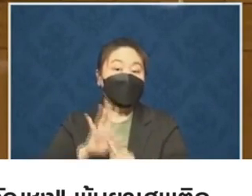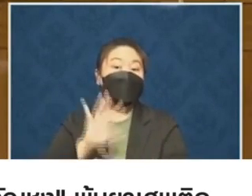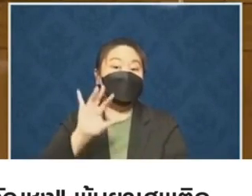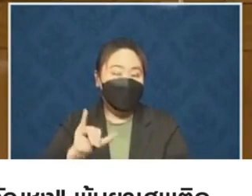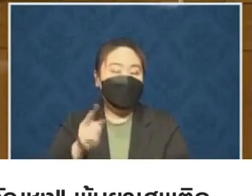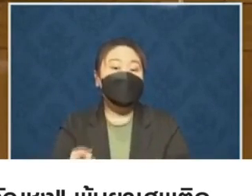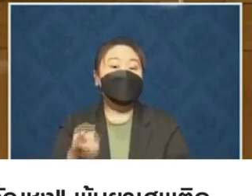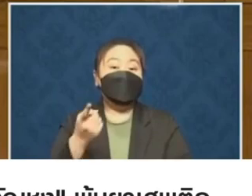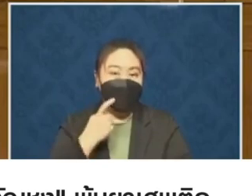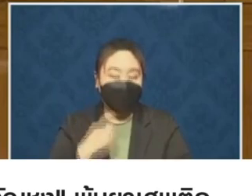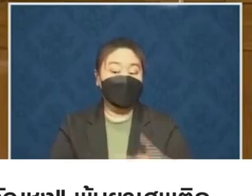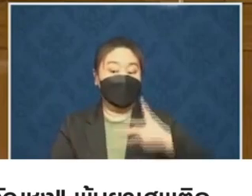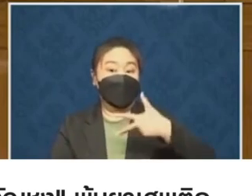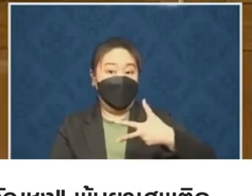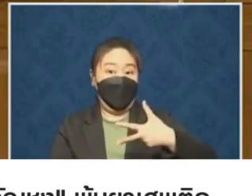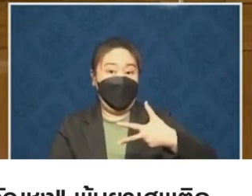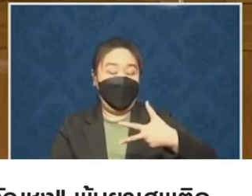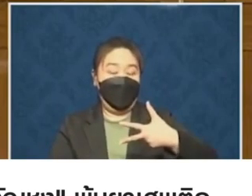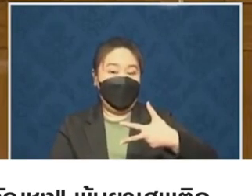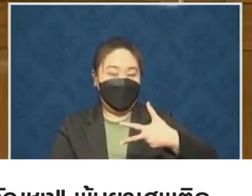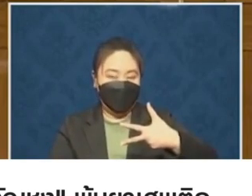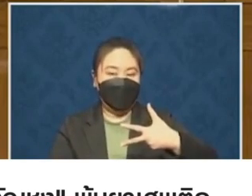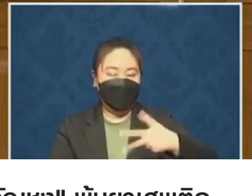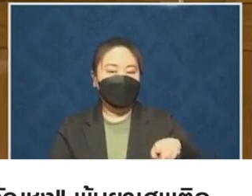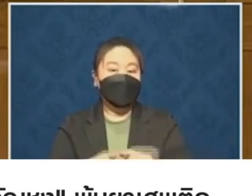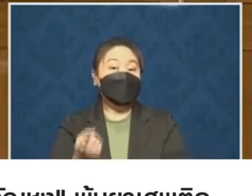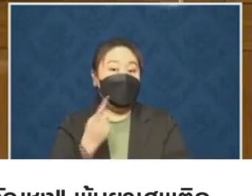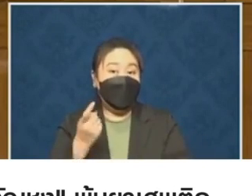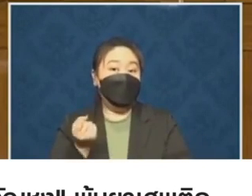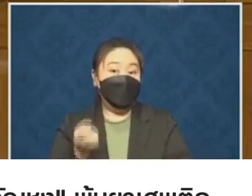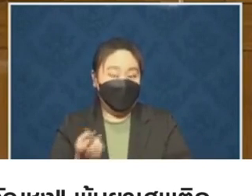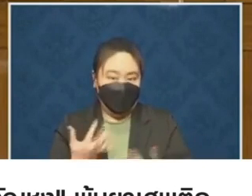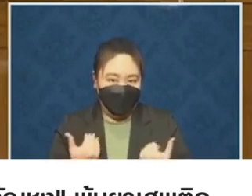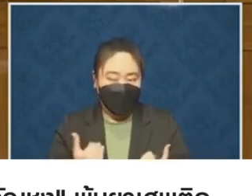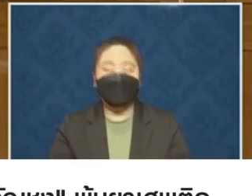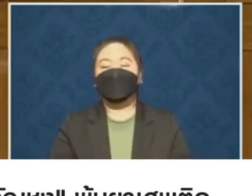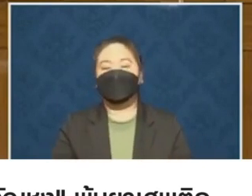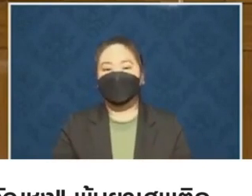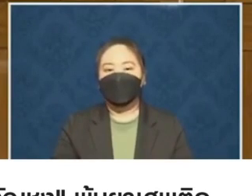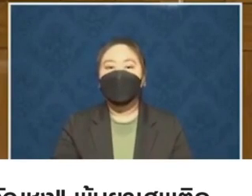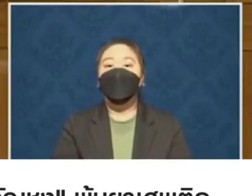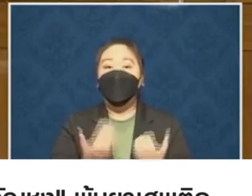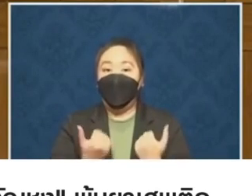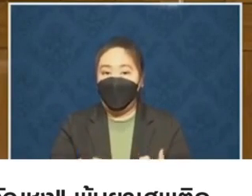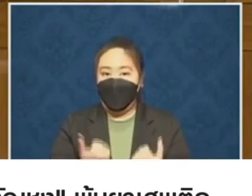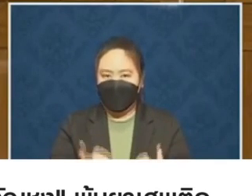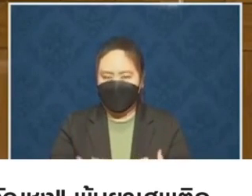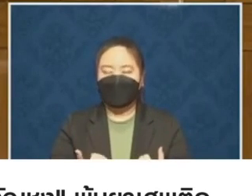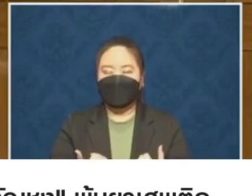ถามทงสามข้อนะครับเป็กระทูสดสำหรวี้นะครับวันนี้ต้องขอนุญญาต